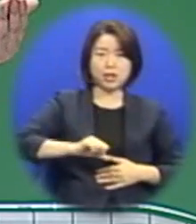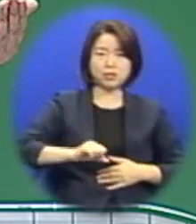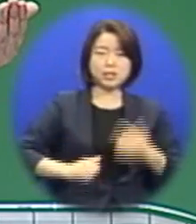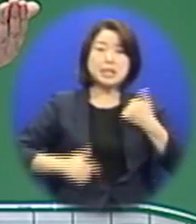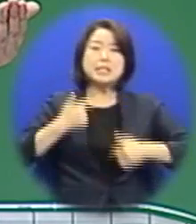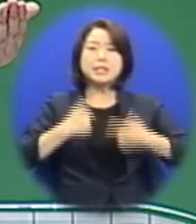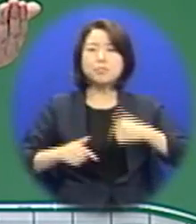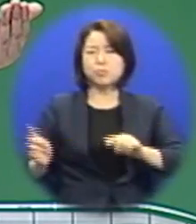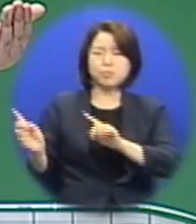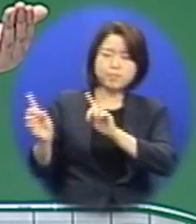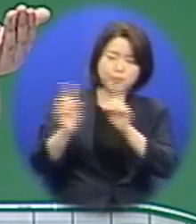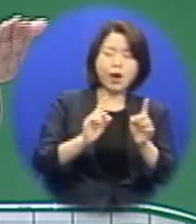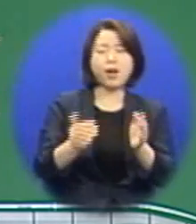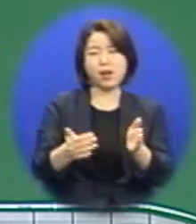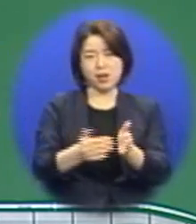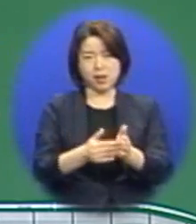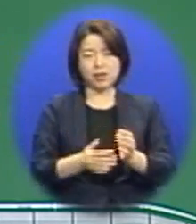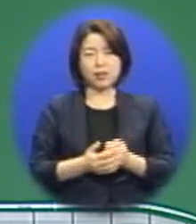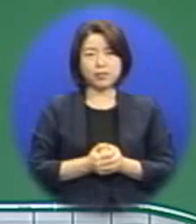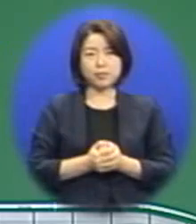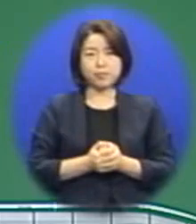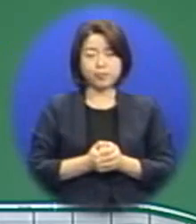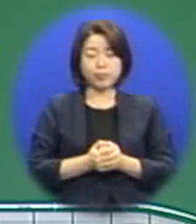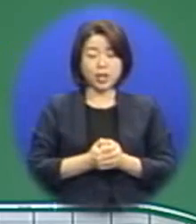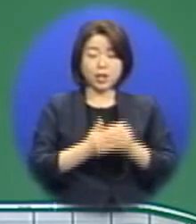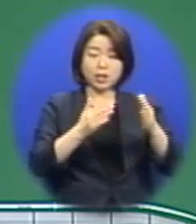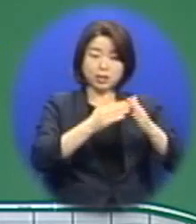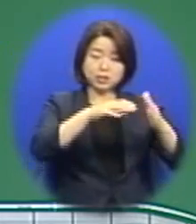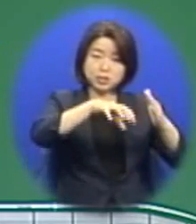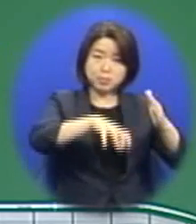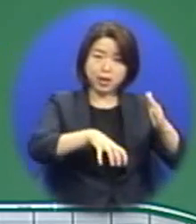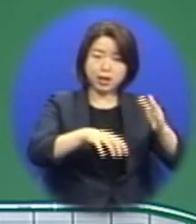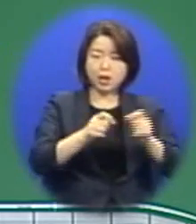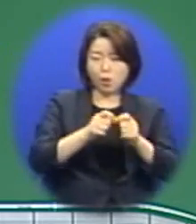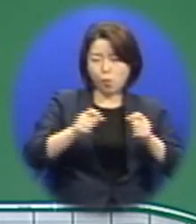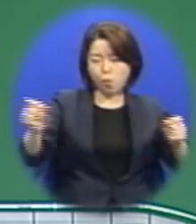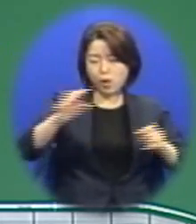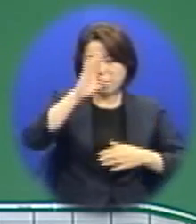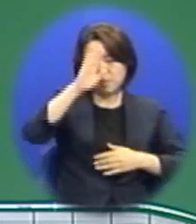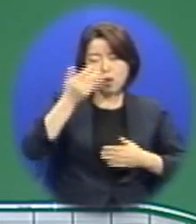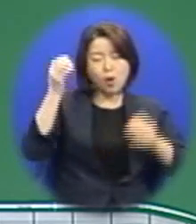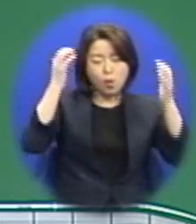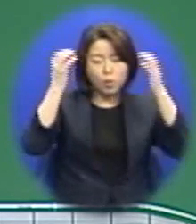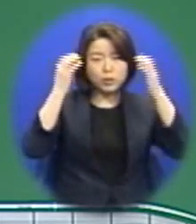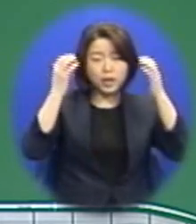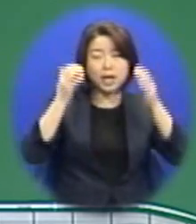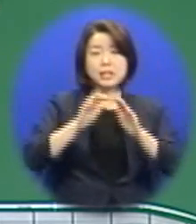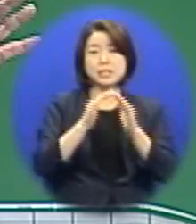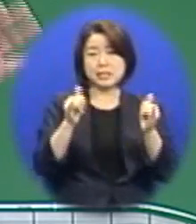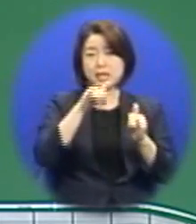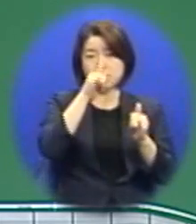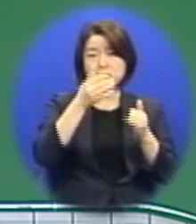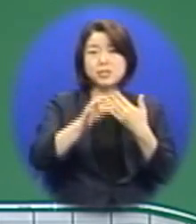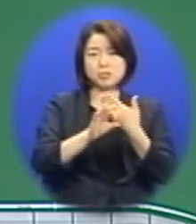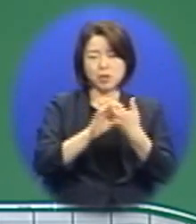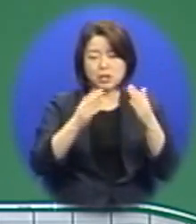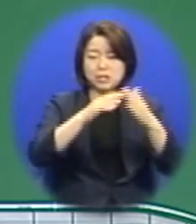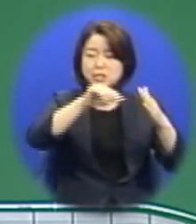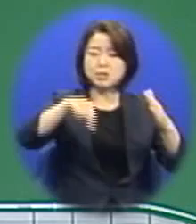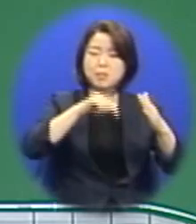기쁨을 회복했어요. 사실 집안에 오래 병으로 고생하는 가족이 있으면 집안이 분위기가